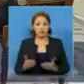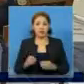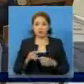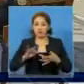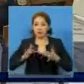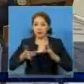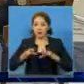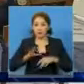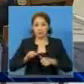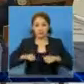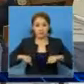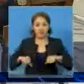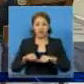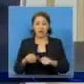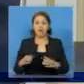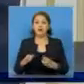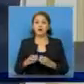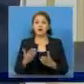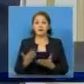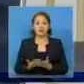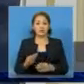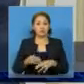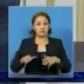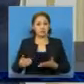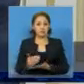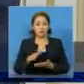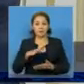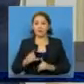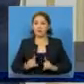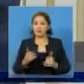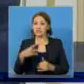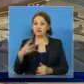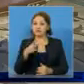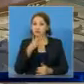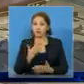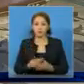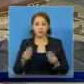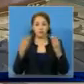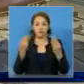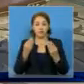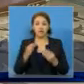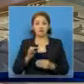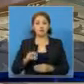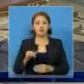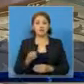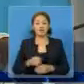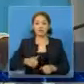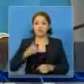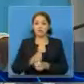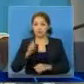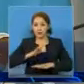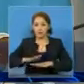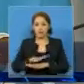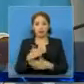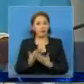состоялось совещание организации это собрание было посвящено 25-летнему юбилею ассамблеи глава государства отметил